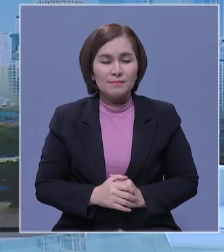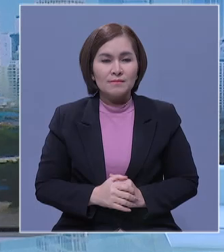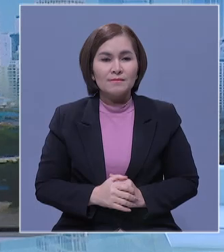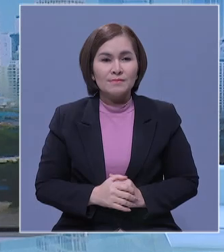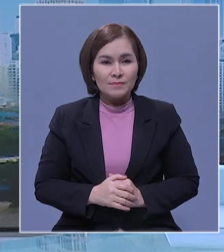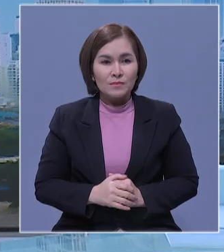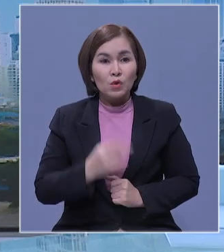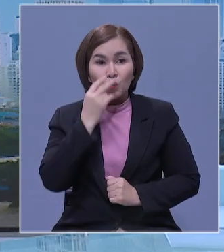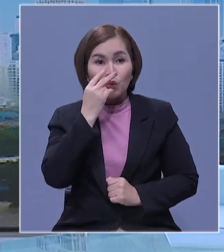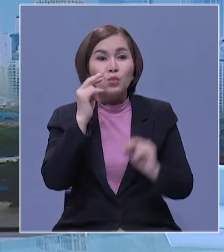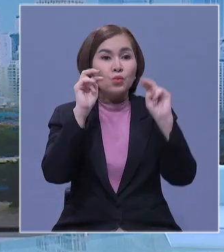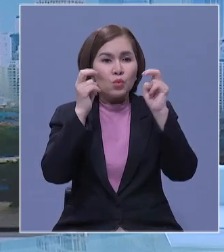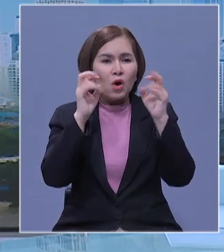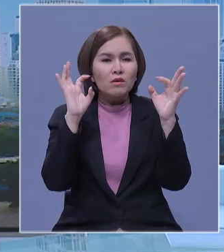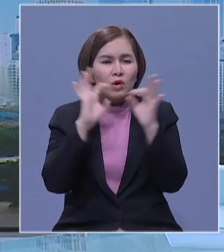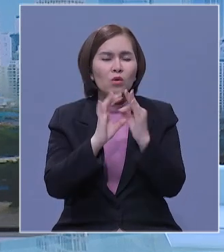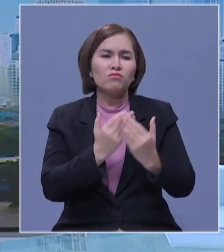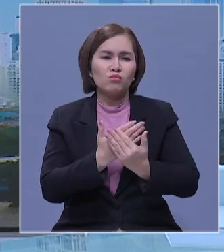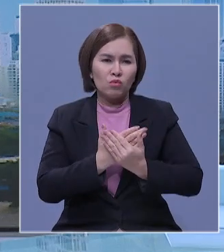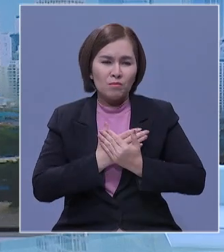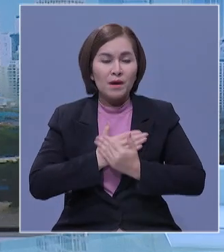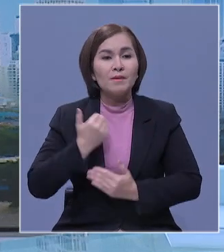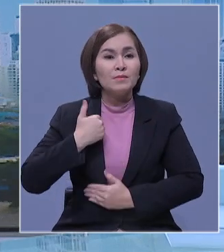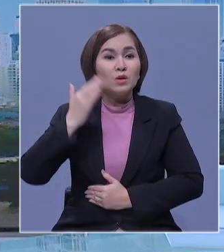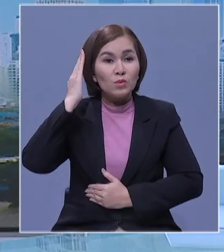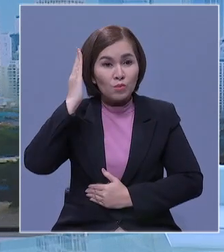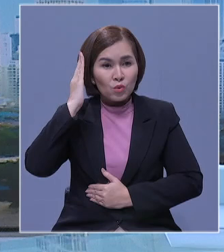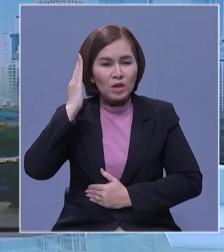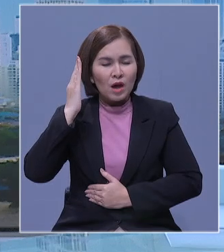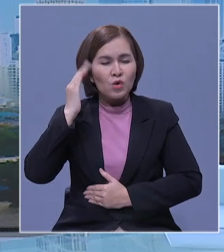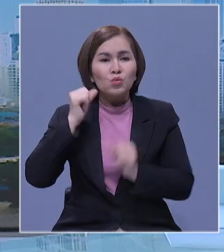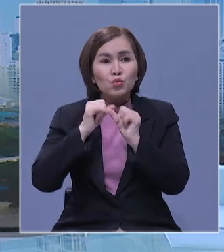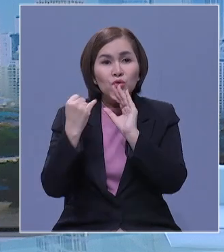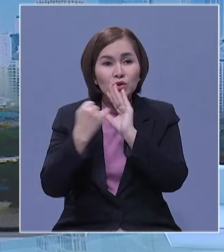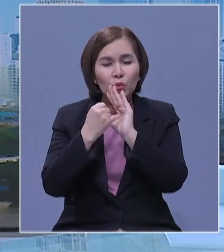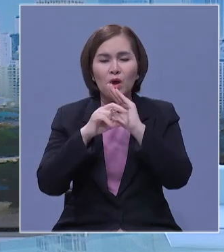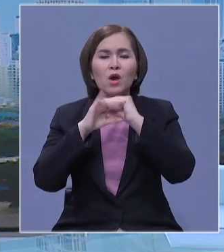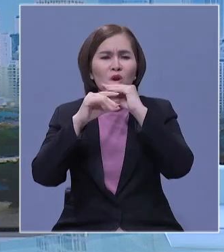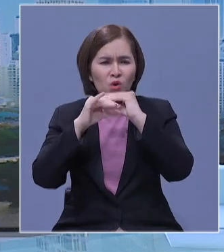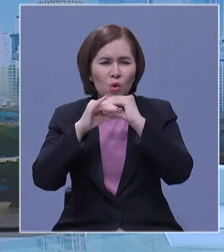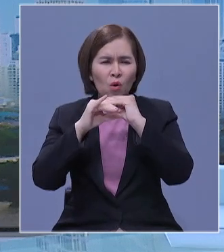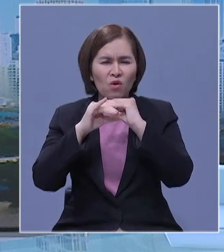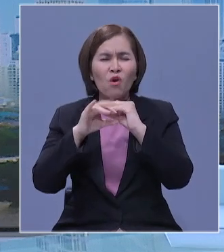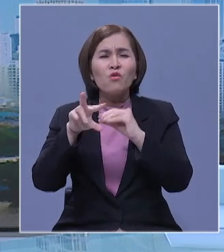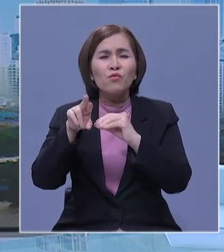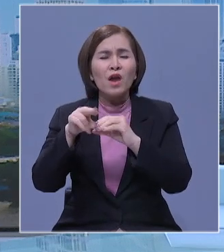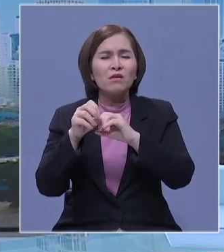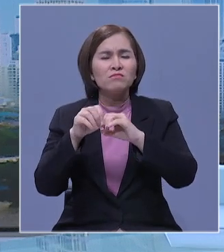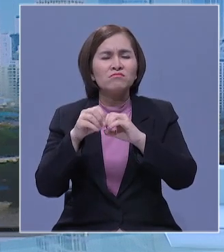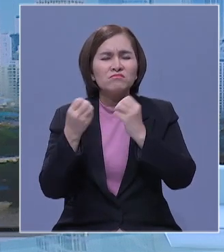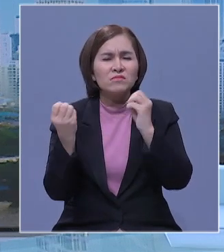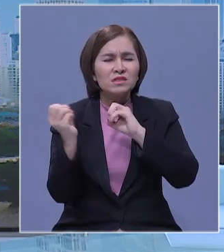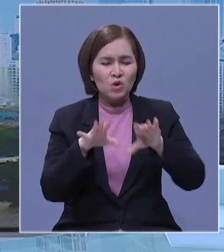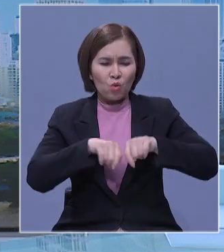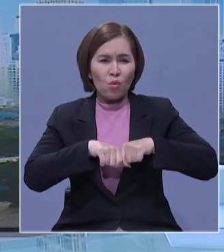ไปกันต่อกับอีกหนึ่งเรื่องราวความรักคุณผู้ชมหนุ่มระยองค่ะเสียใจที่แฟนของตัวเองเนี่ยทิ้งไปประชดความรักด้วย